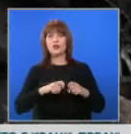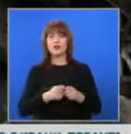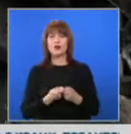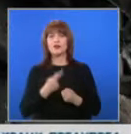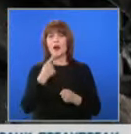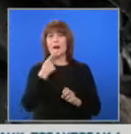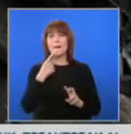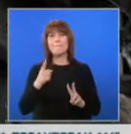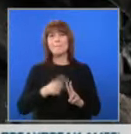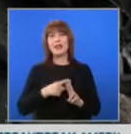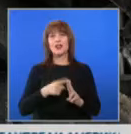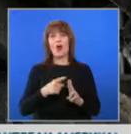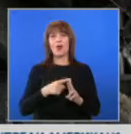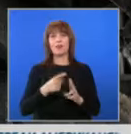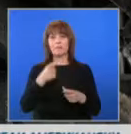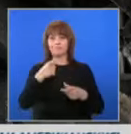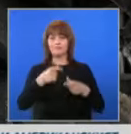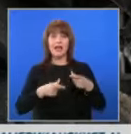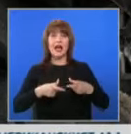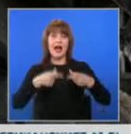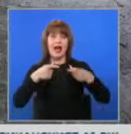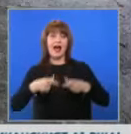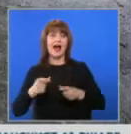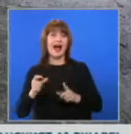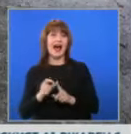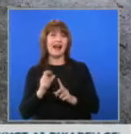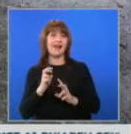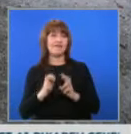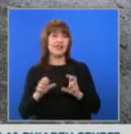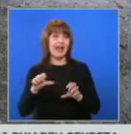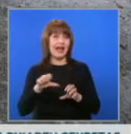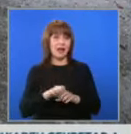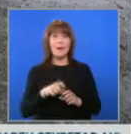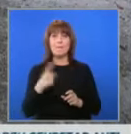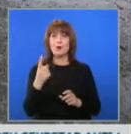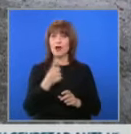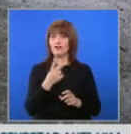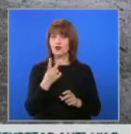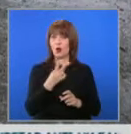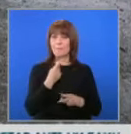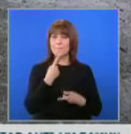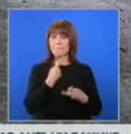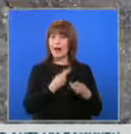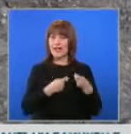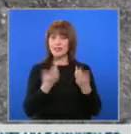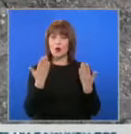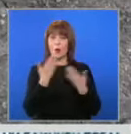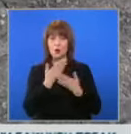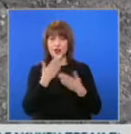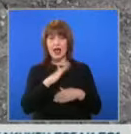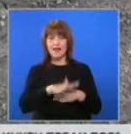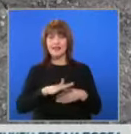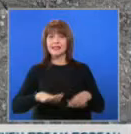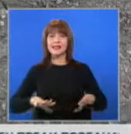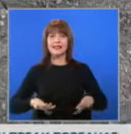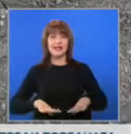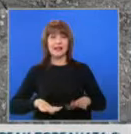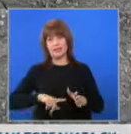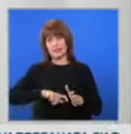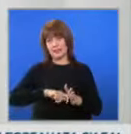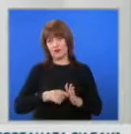в Белгородска област, която граничи с Украина, заради ракетните обстрели в понеделник и вторник, магазините, училищата и детските градини